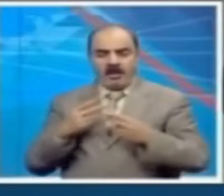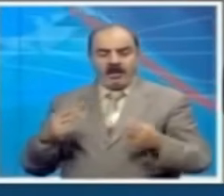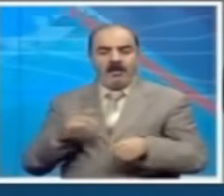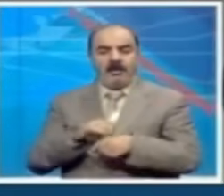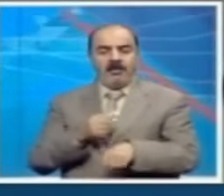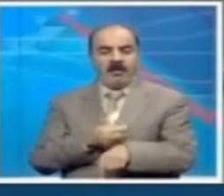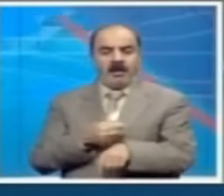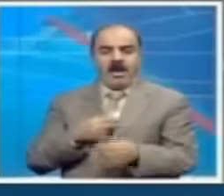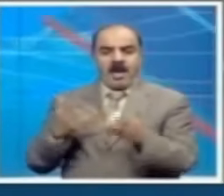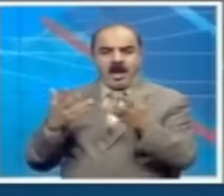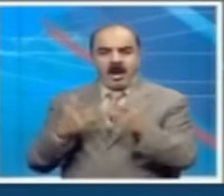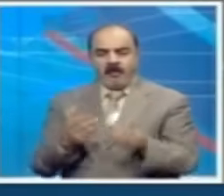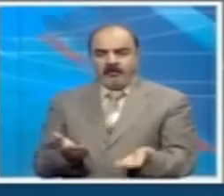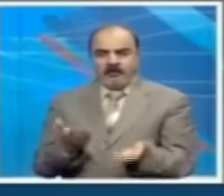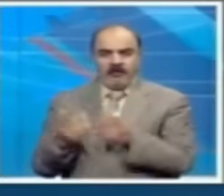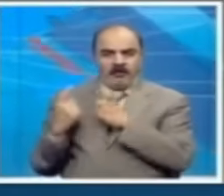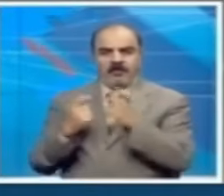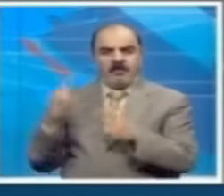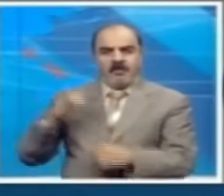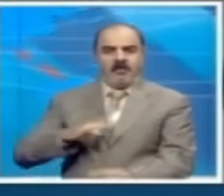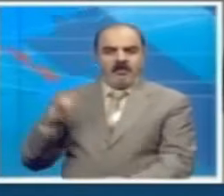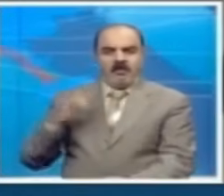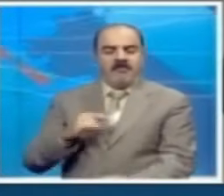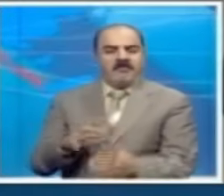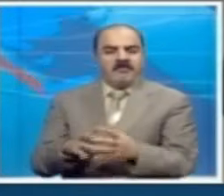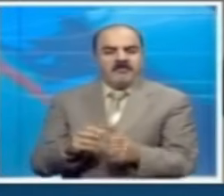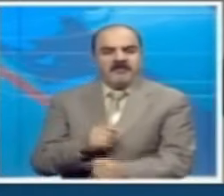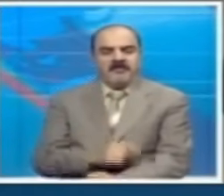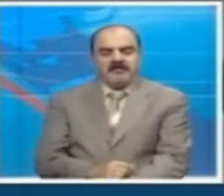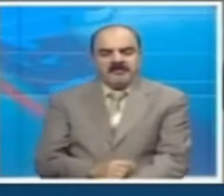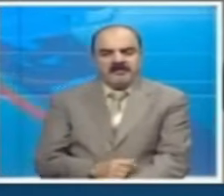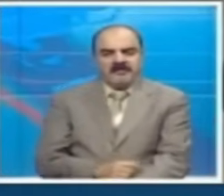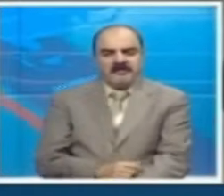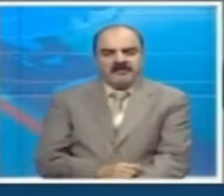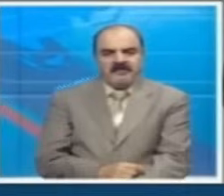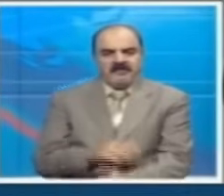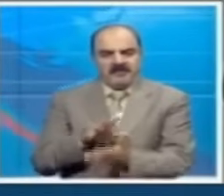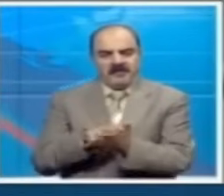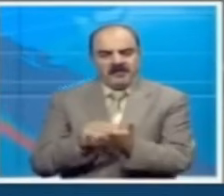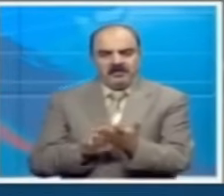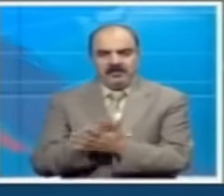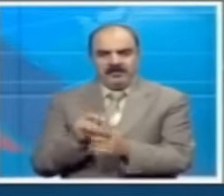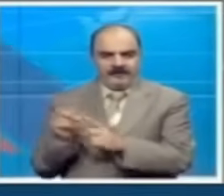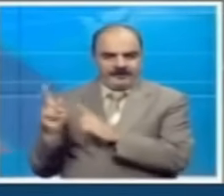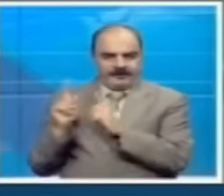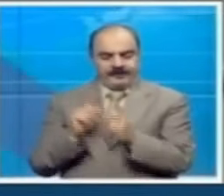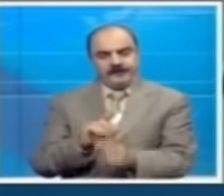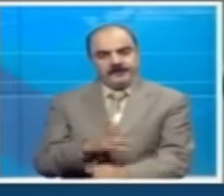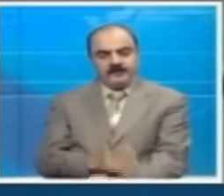والطبية، ليصل عدد إجمالي الطائرات التي وصلت إلى مطار العريش منذ بداية الأزمة وحتى